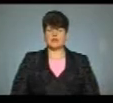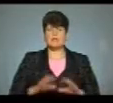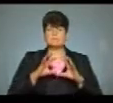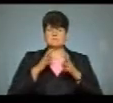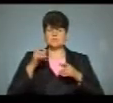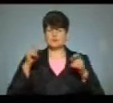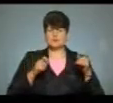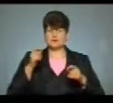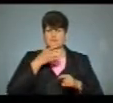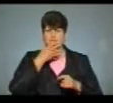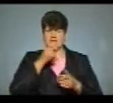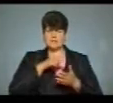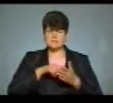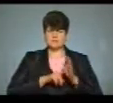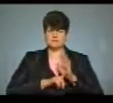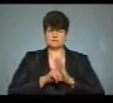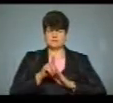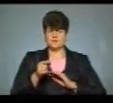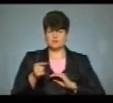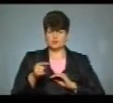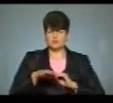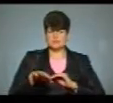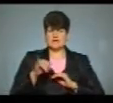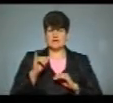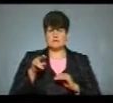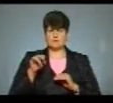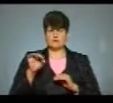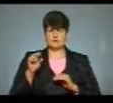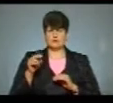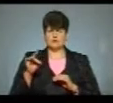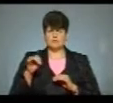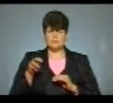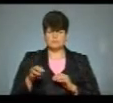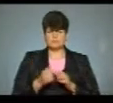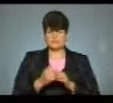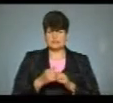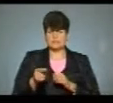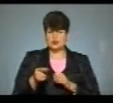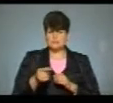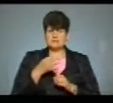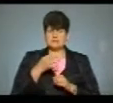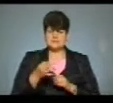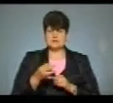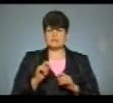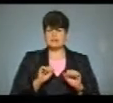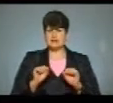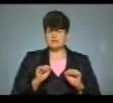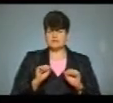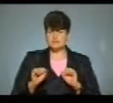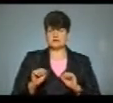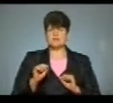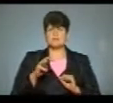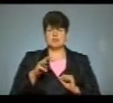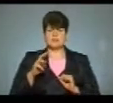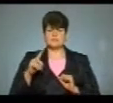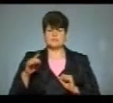Міжнародний фестиваль «Файне місто» стартував на території іподрому поблизу Тернополя. Як нам повідомила керівник прес-центру фестивалю Мар'яна Зварич,